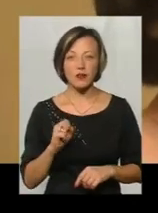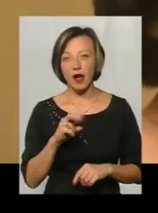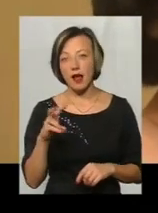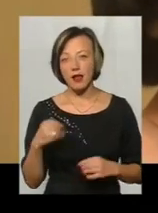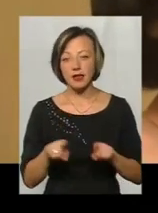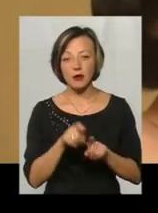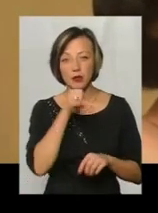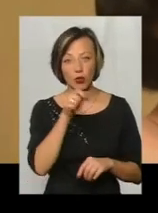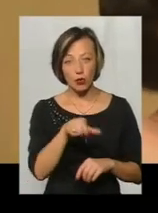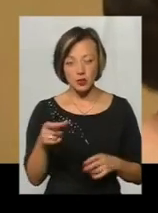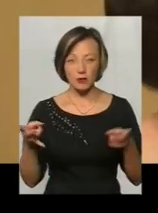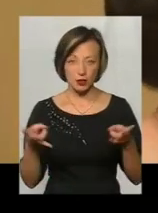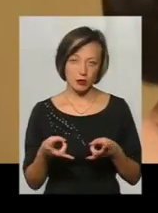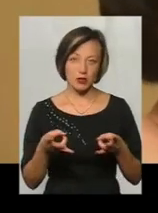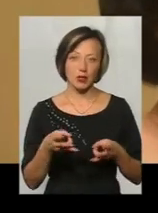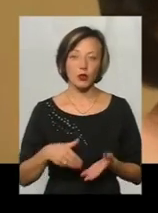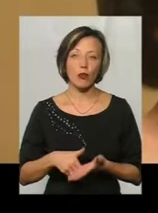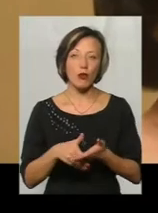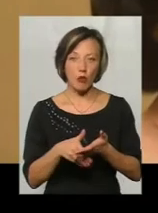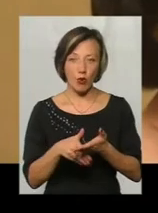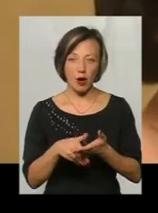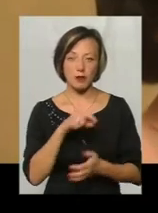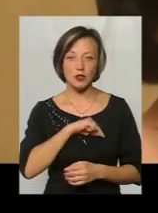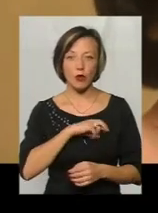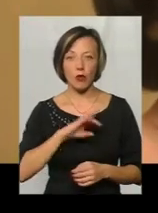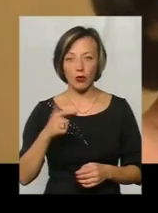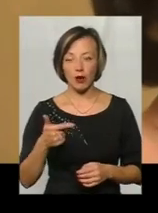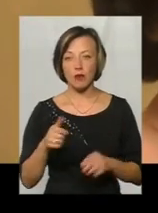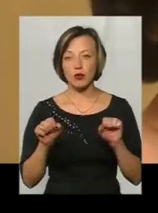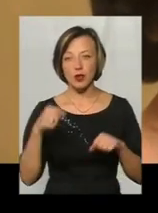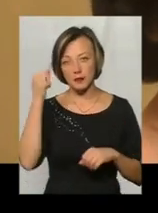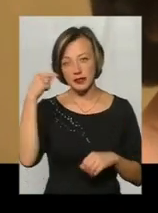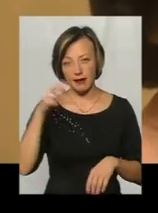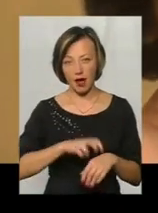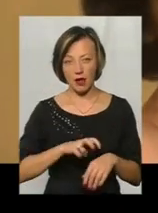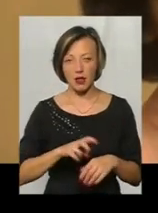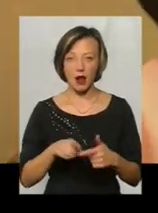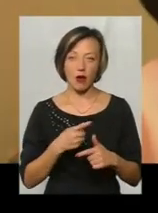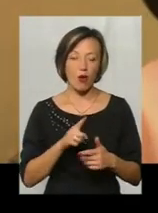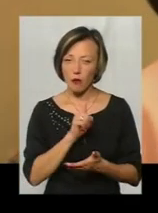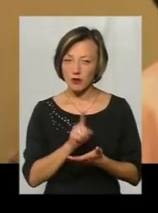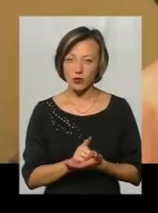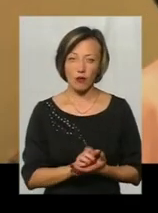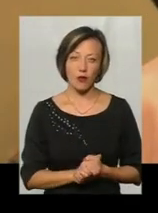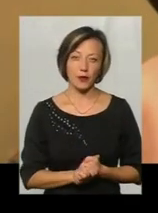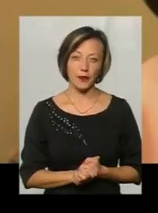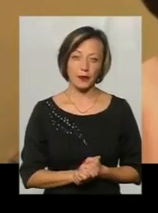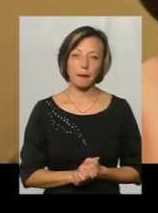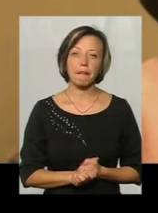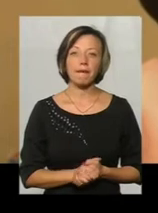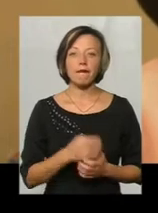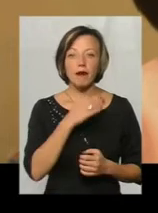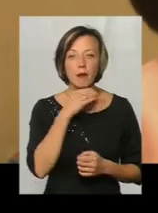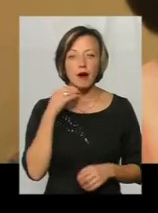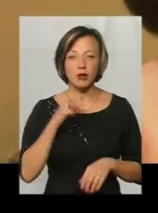таким дорослим теж необхідна допомога психолога, можливо, психіатра або військова. Багато